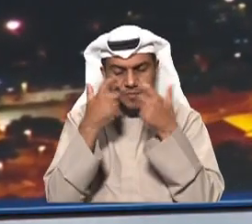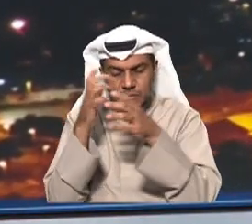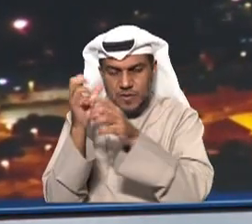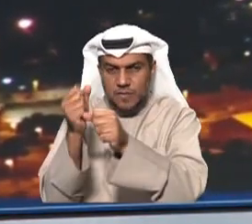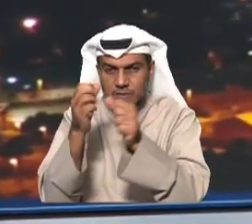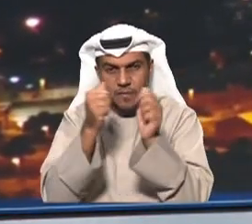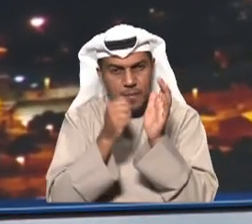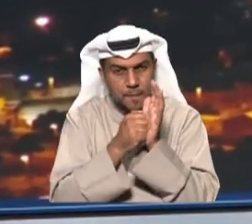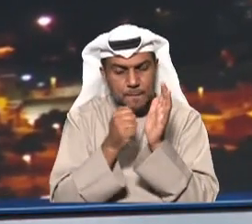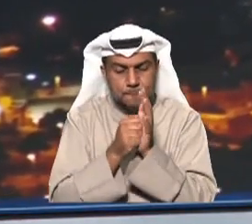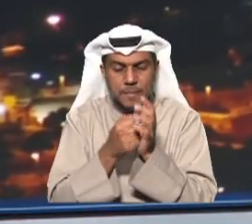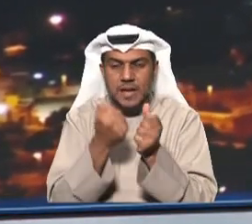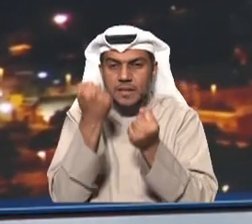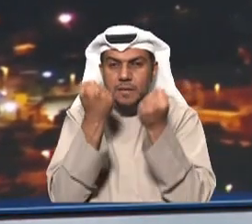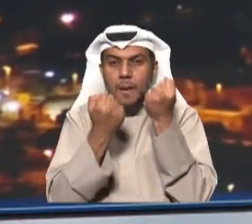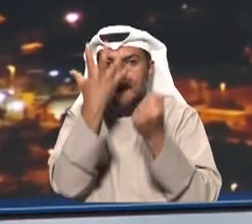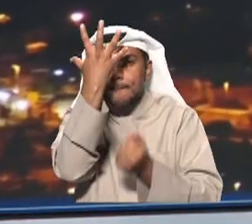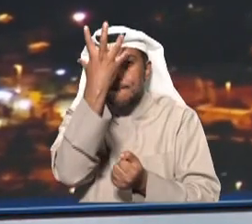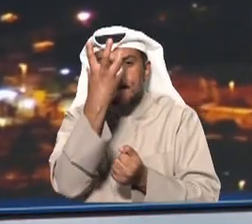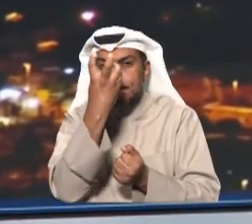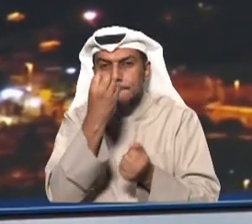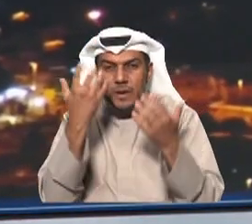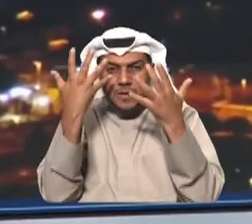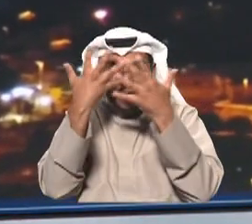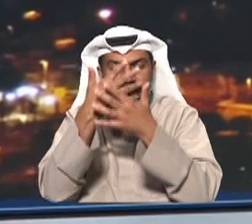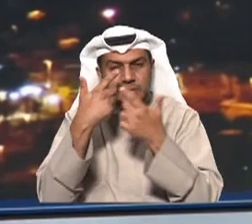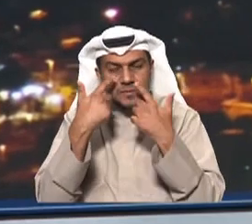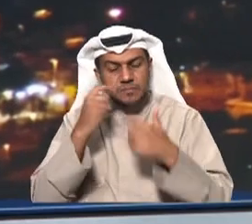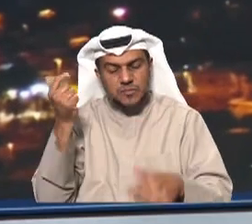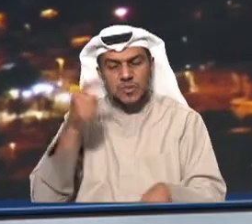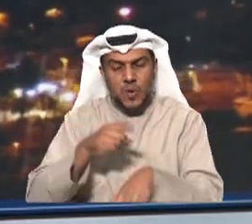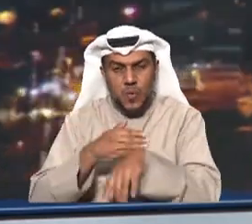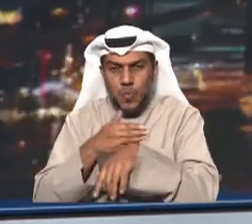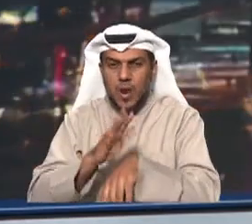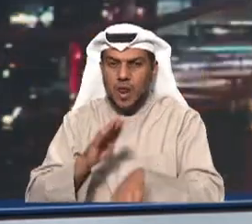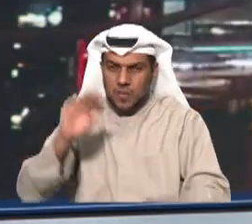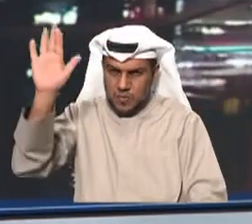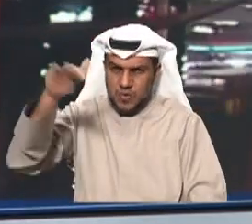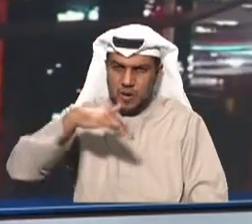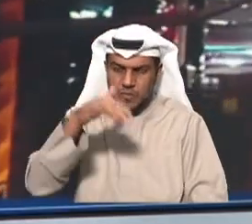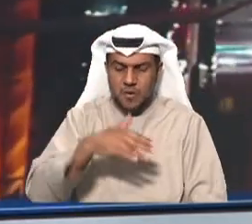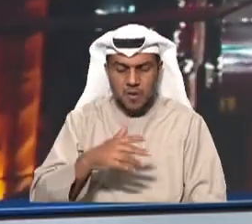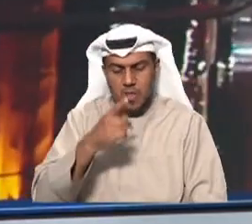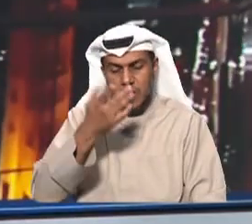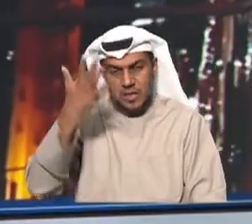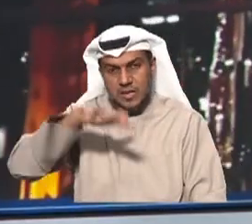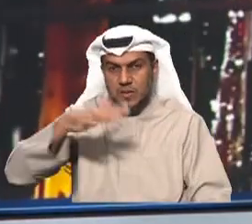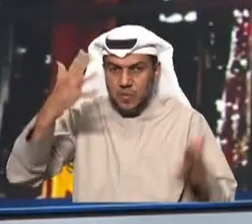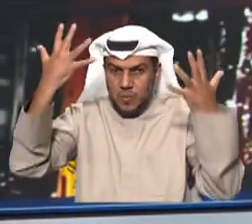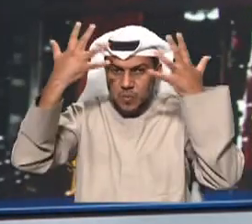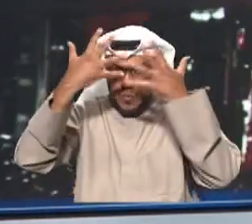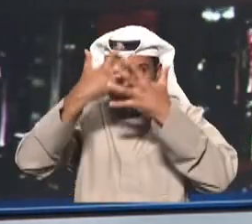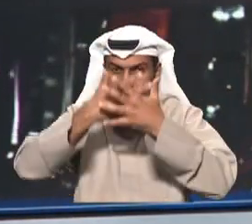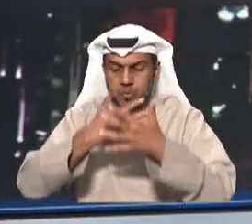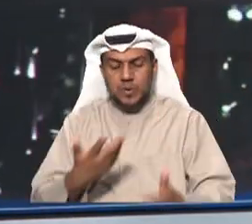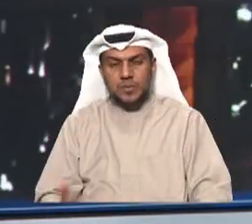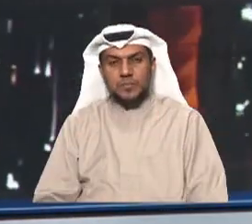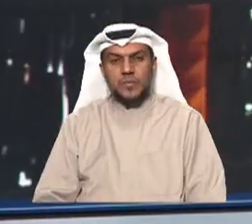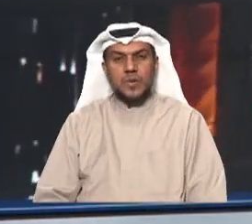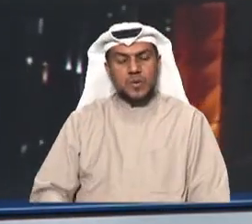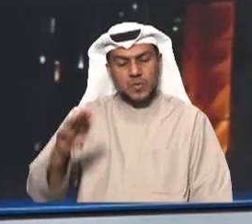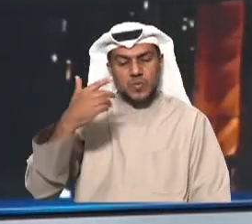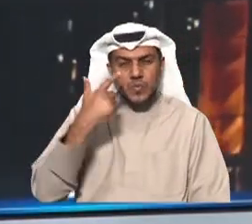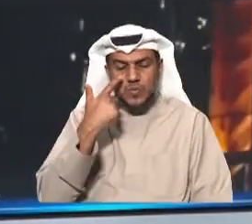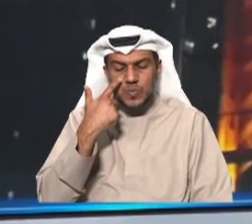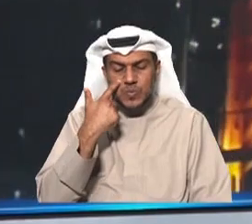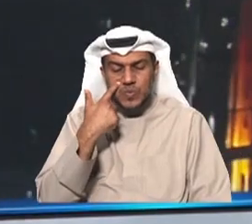والحذر أثناء القيادة خلال هذه الأجواء، وكثر ما تقدرون عجلوا بالردة قبل لا تزيد أو تقل مدى